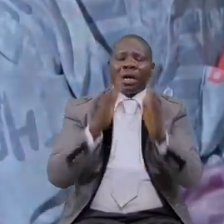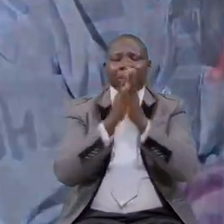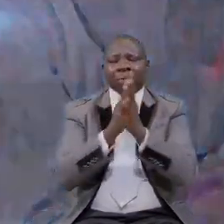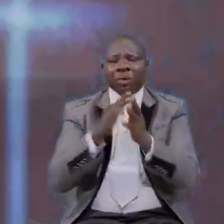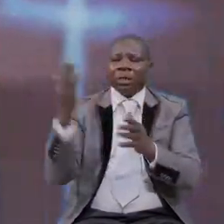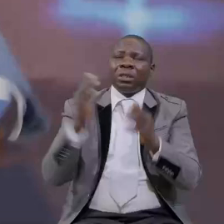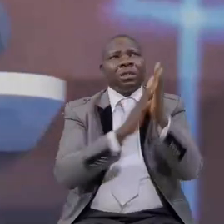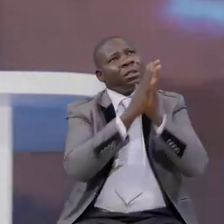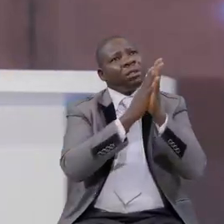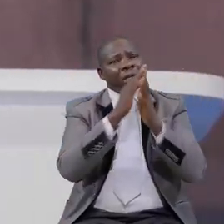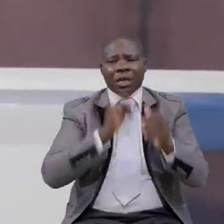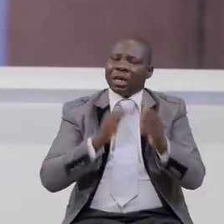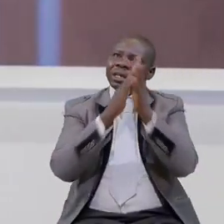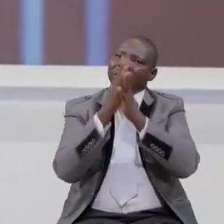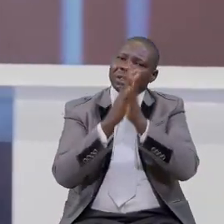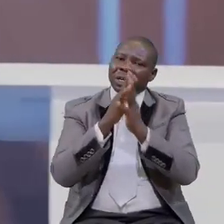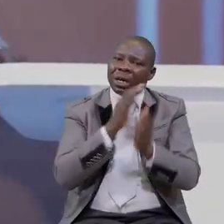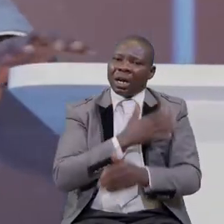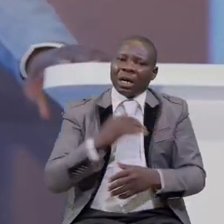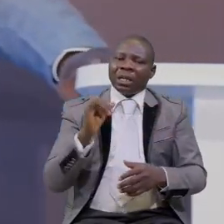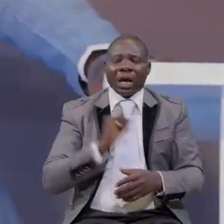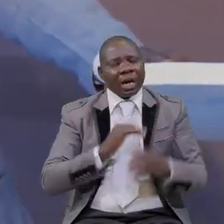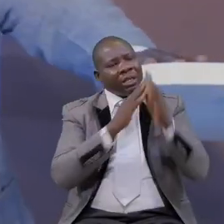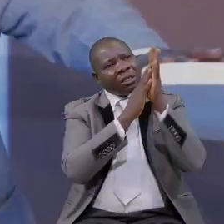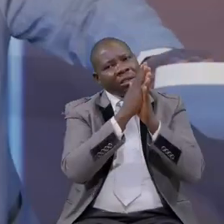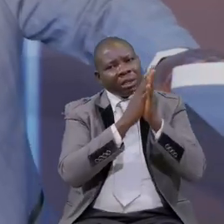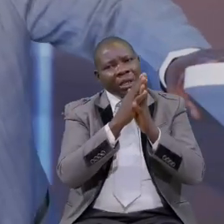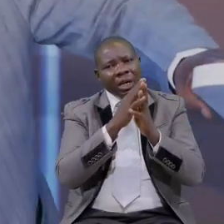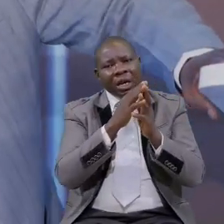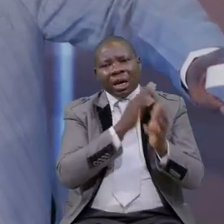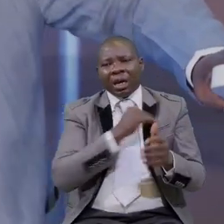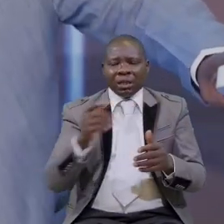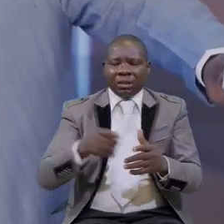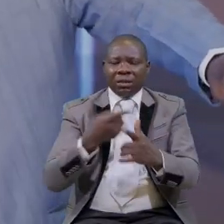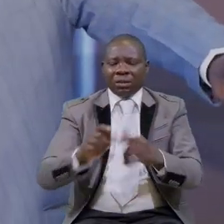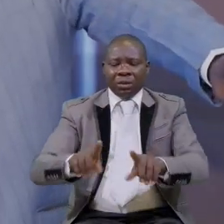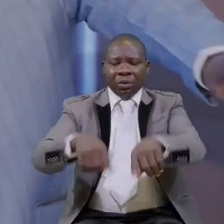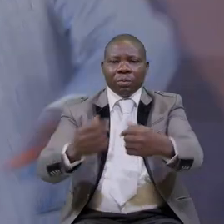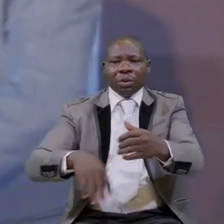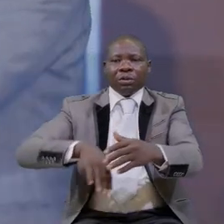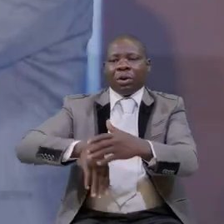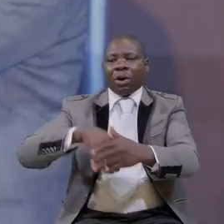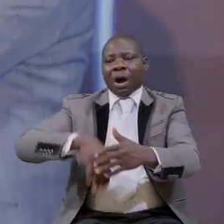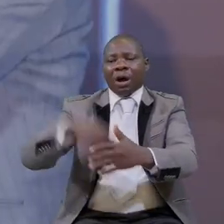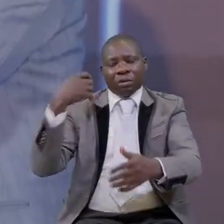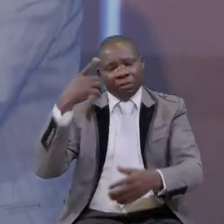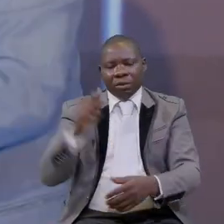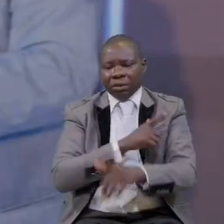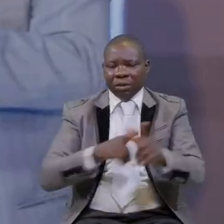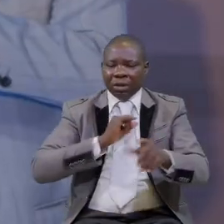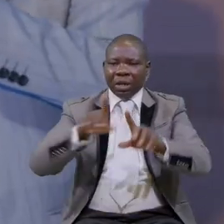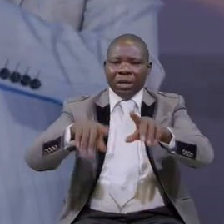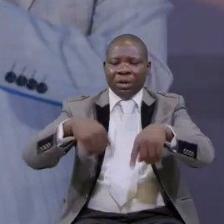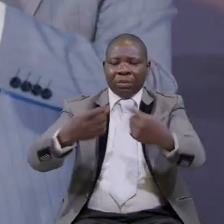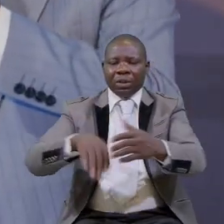je prie, ils désirent, je désire, comme je désire. Et maintenant, ils sont allés devant le Seigneur. Je vais aussi pour le Seigneur. Ils